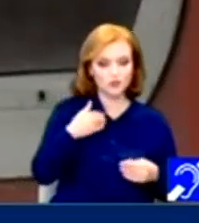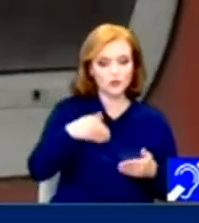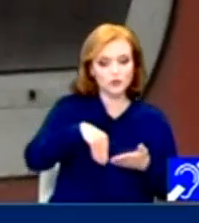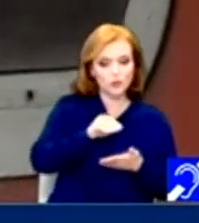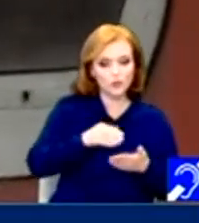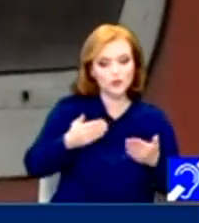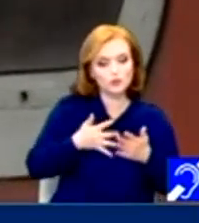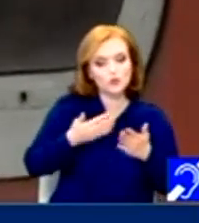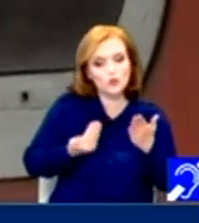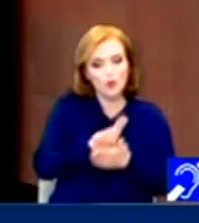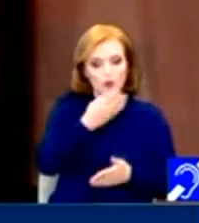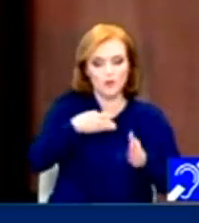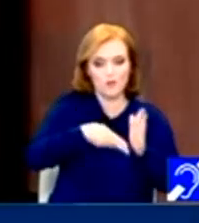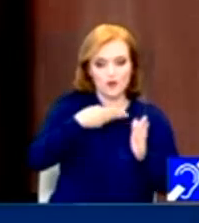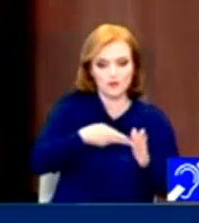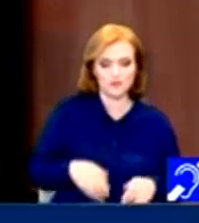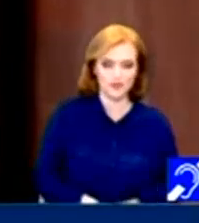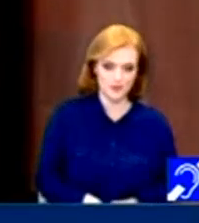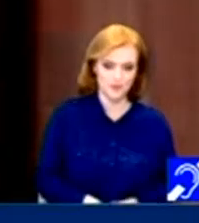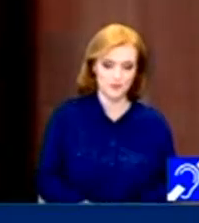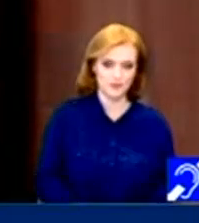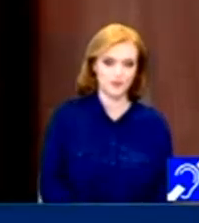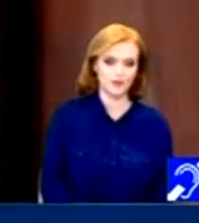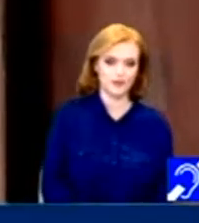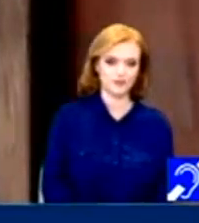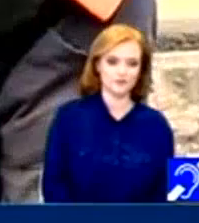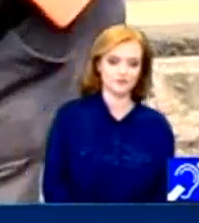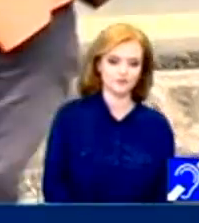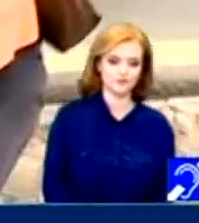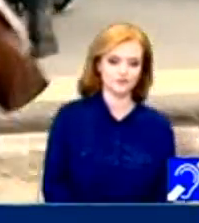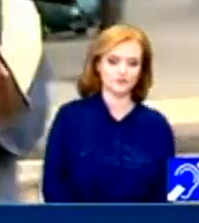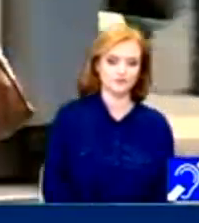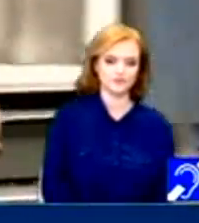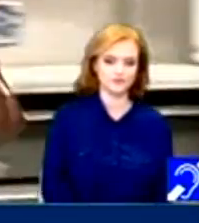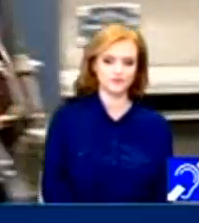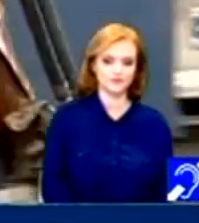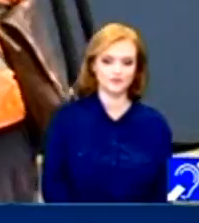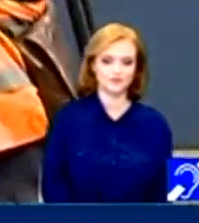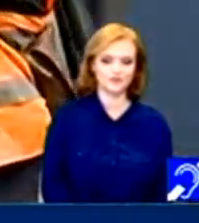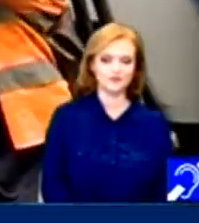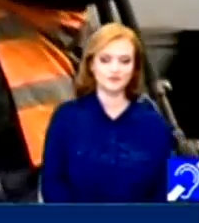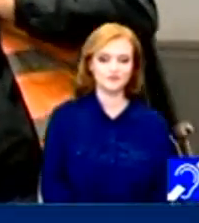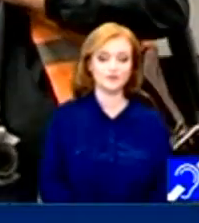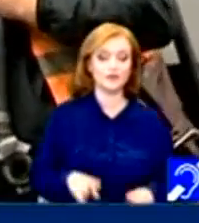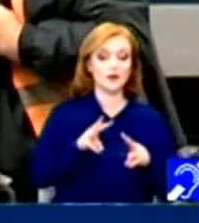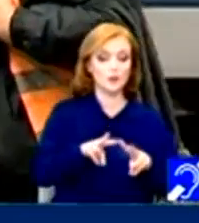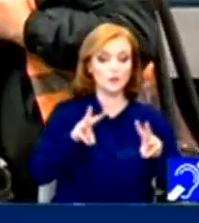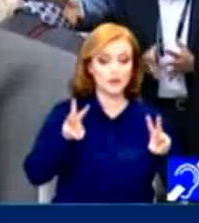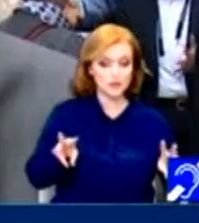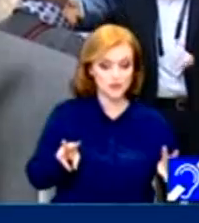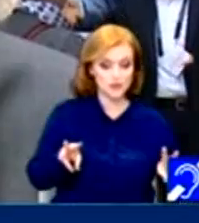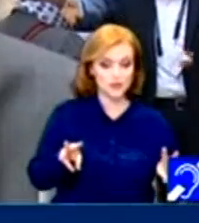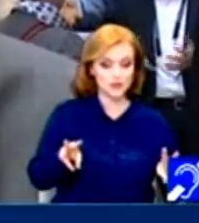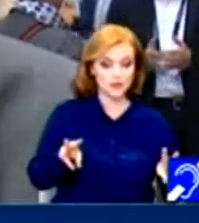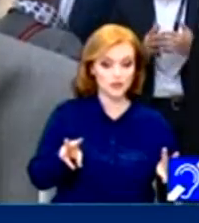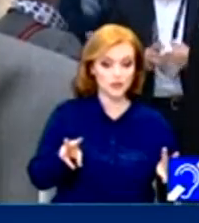parte, are de încasat aproximativ 100 de milioane de lei de la stat pentru servicii de transport deja prestate. Ministerul, trebuie să o spun,